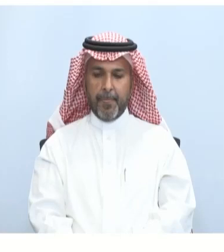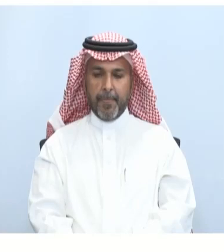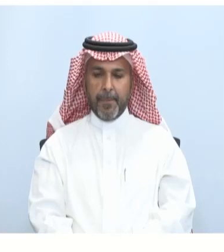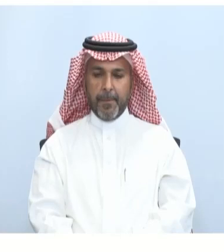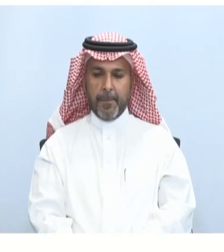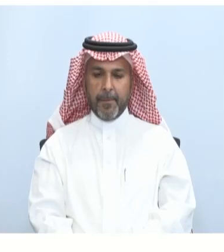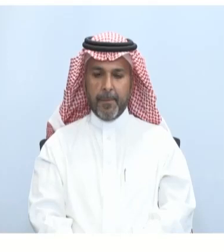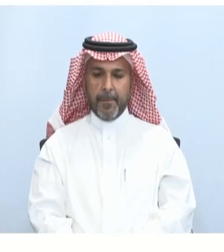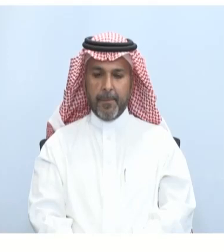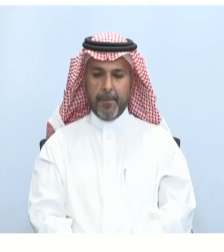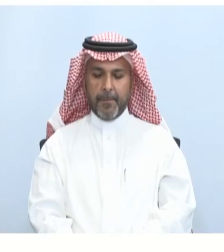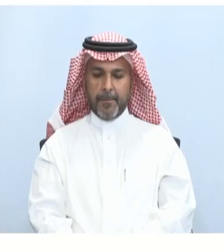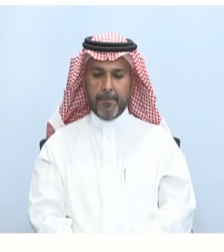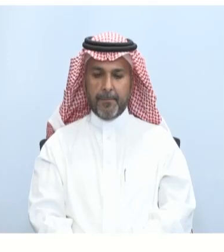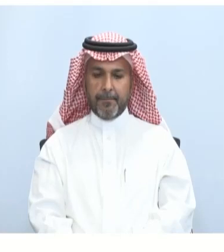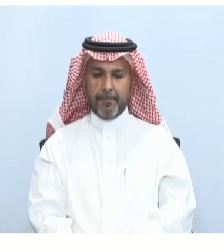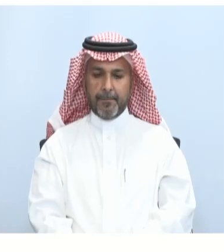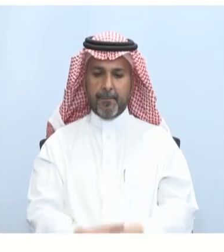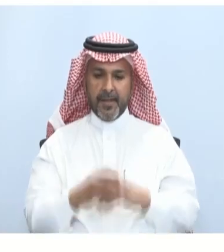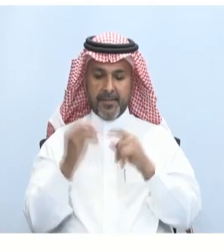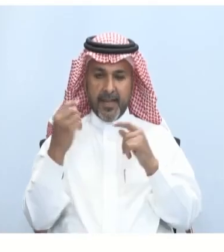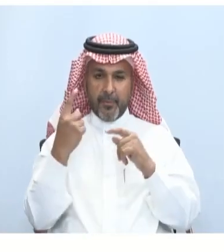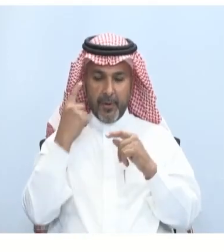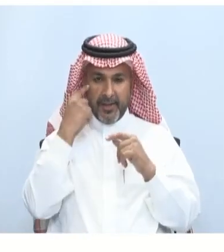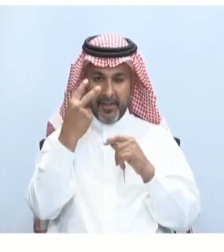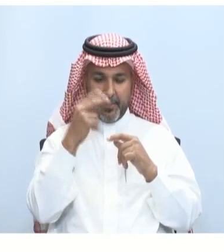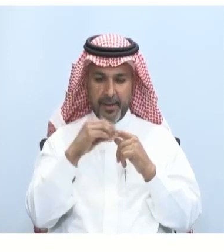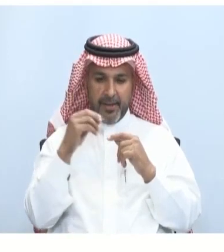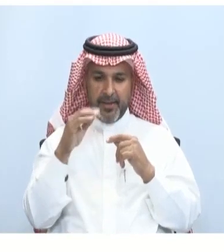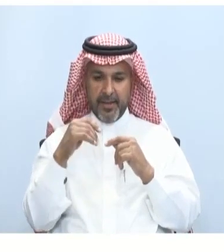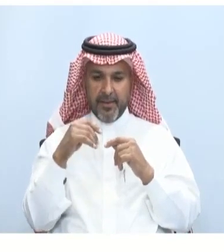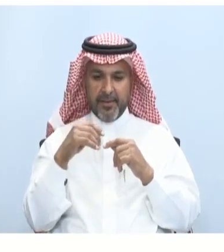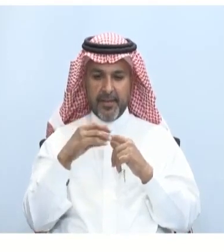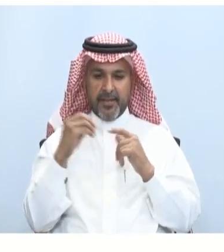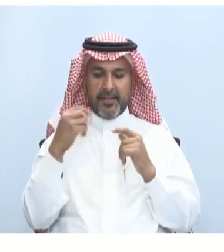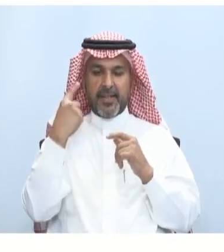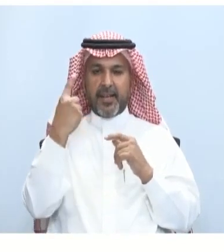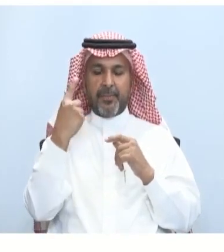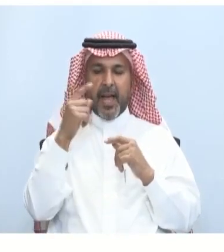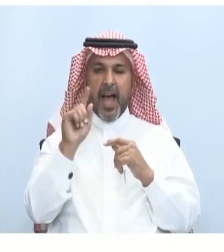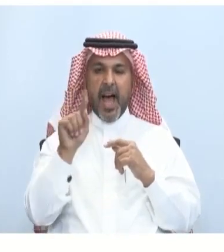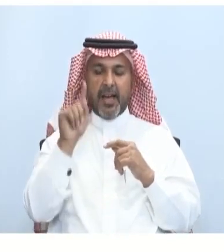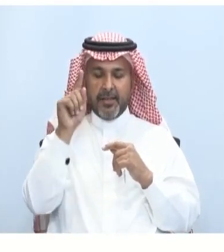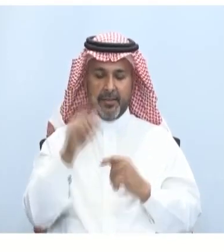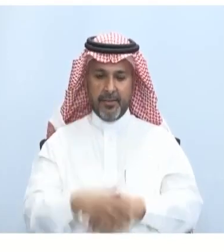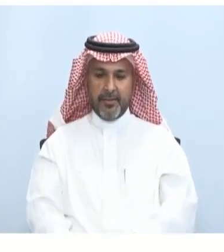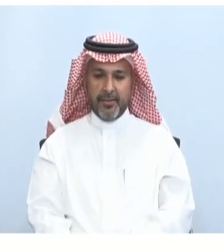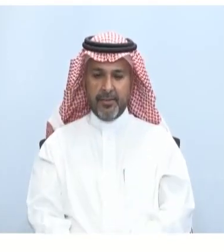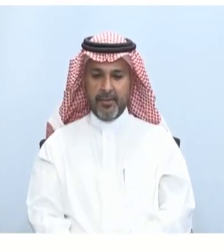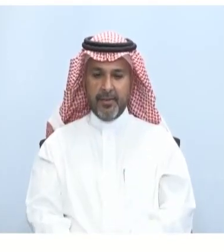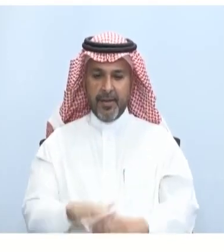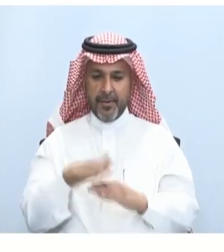اي اس واحد باي اي تربيع سالب واحد ثم اي تكعيب رجعنا لسالب اي